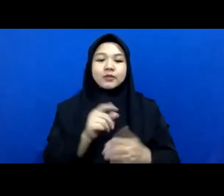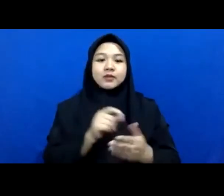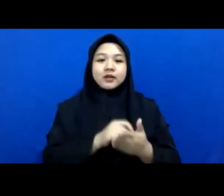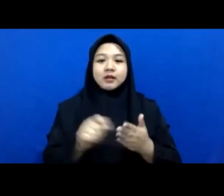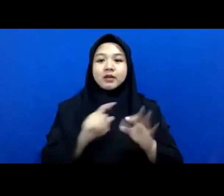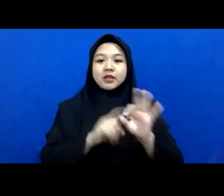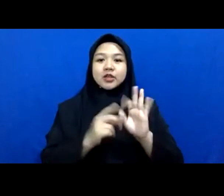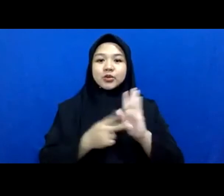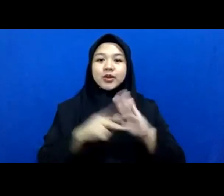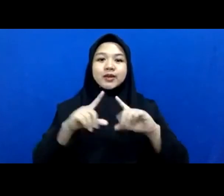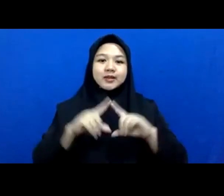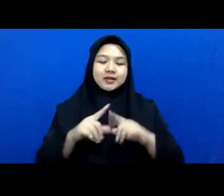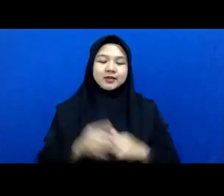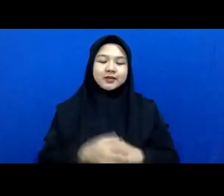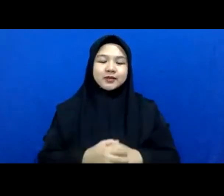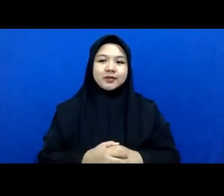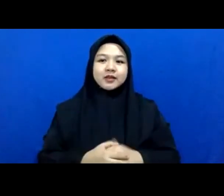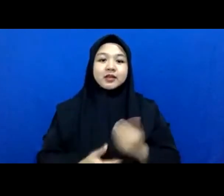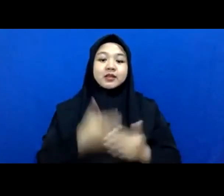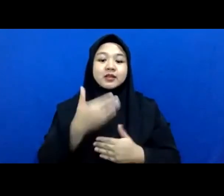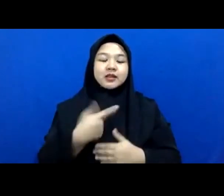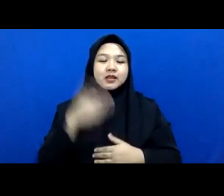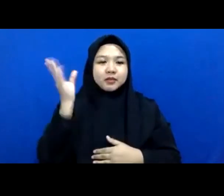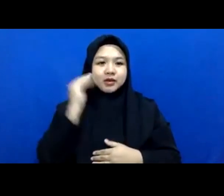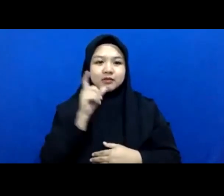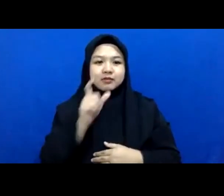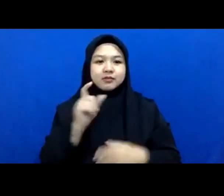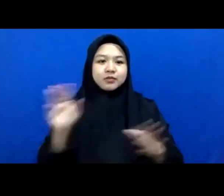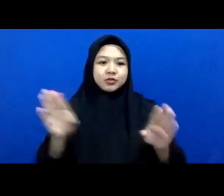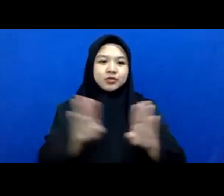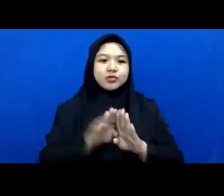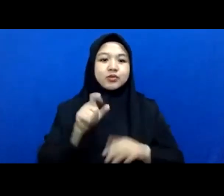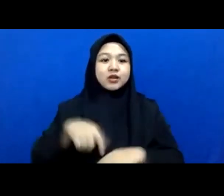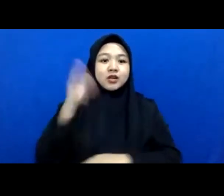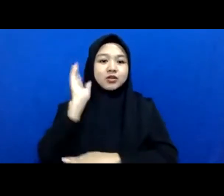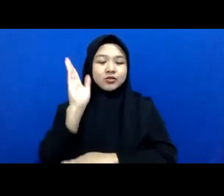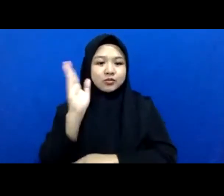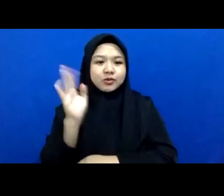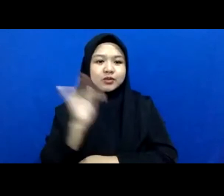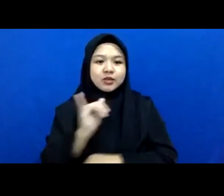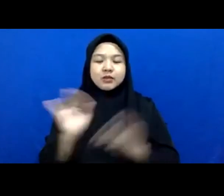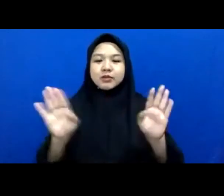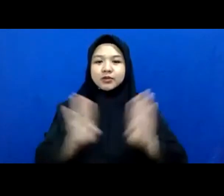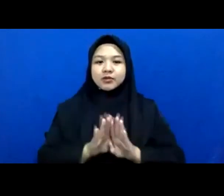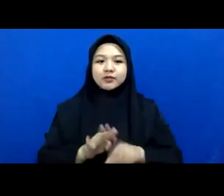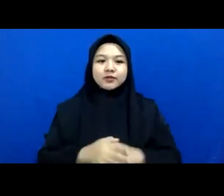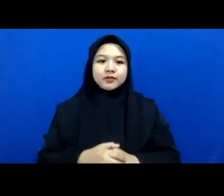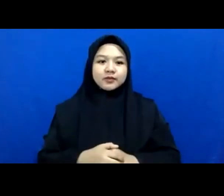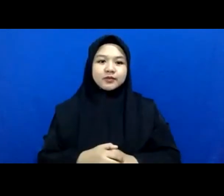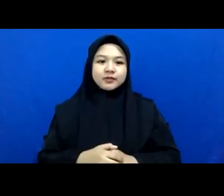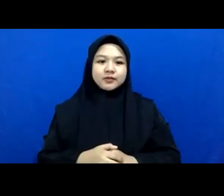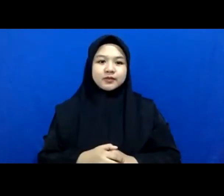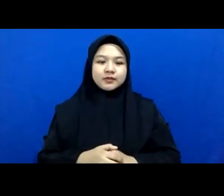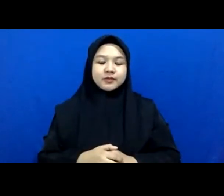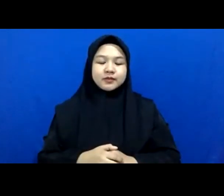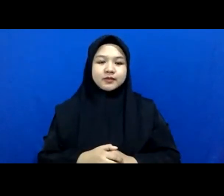Q&A. Nah, setelah itu nanti kita sama-sama mendengarkan closing statement dari para narasumber dan juga penutup. Gitu. Nah,